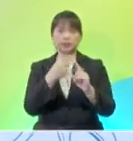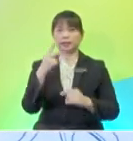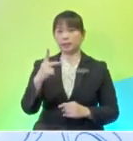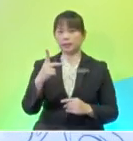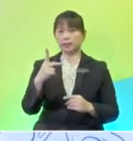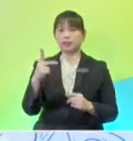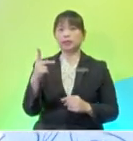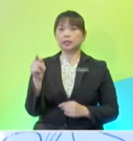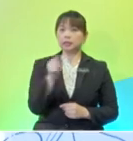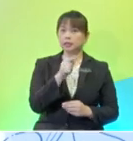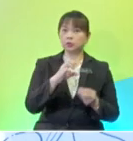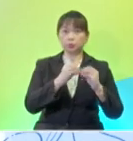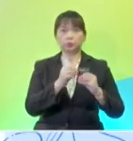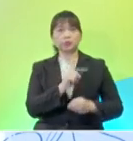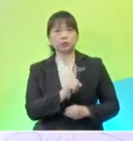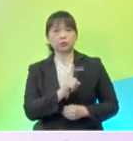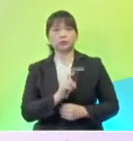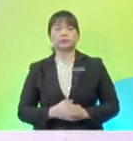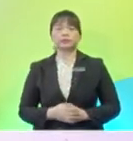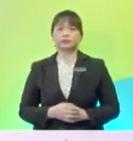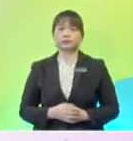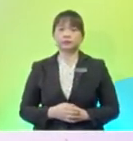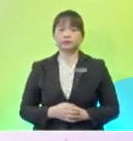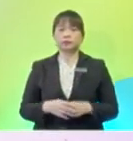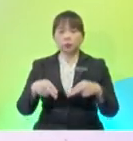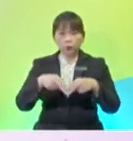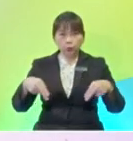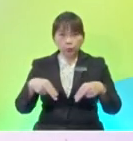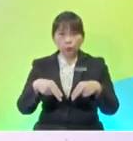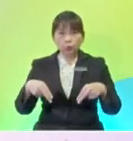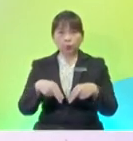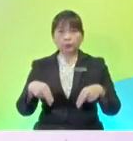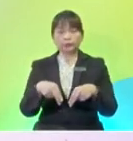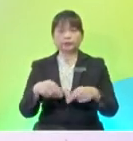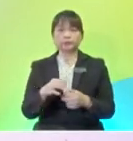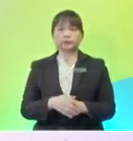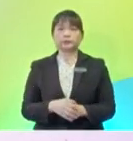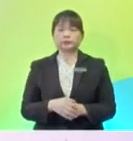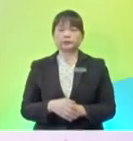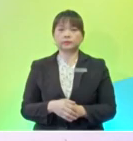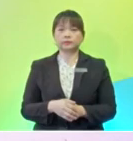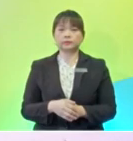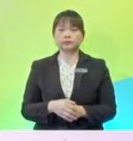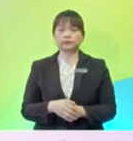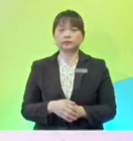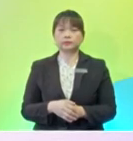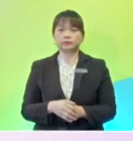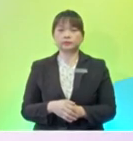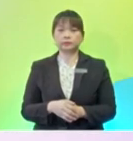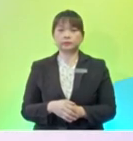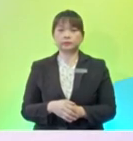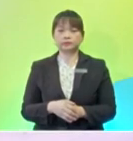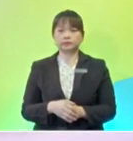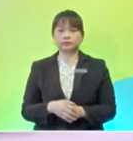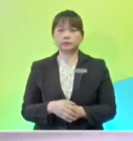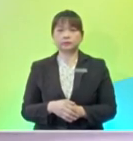Oke jadi Uko yang tajam cucu di kaki yang pensilnya tanda pada